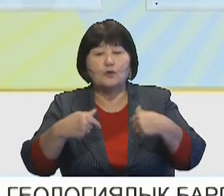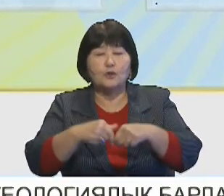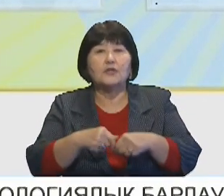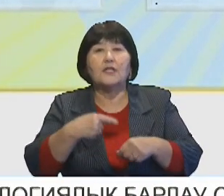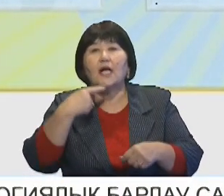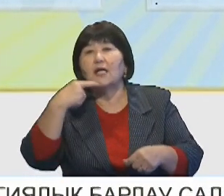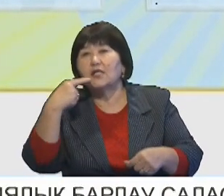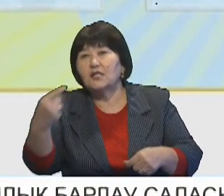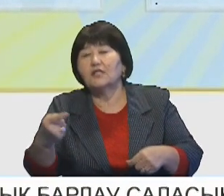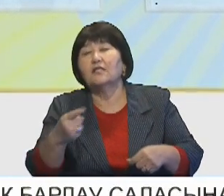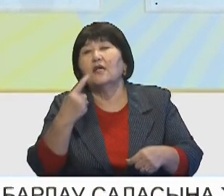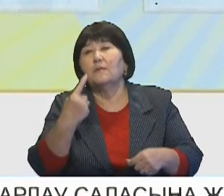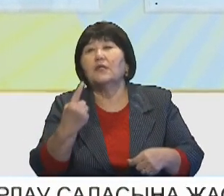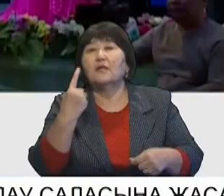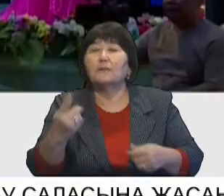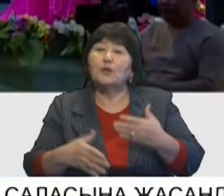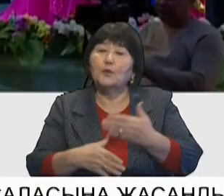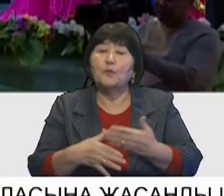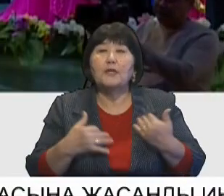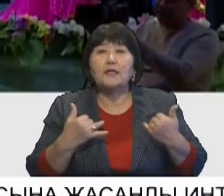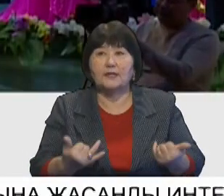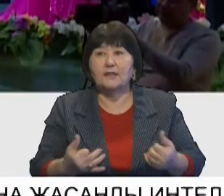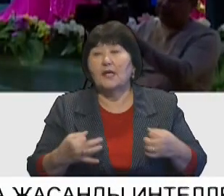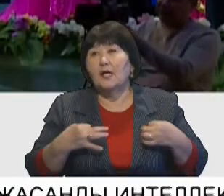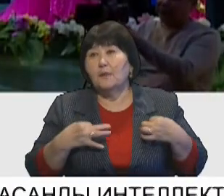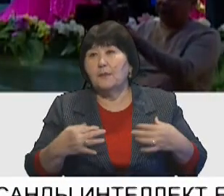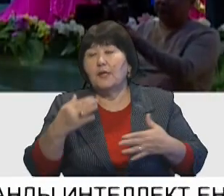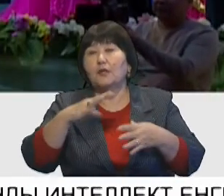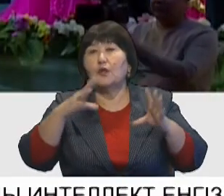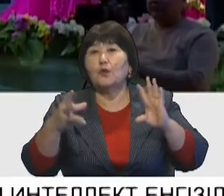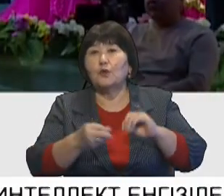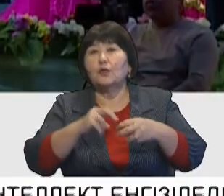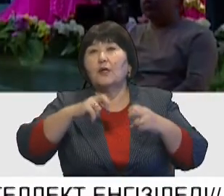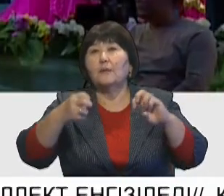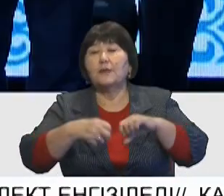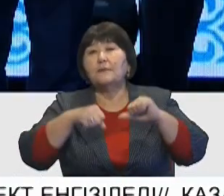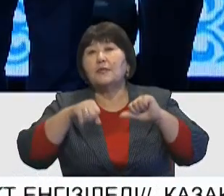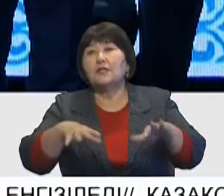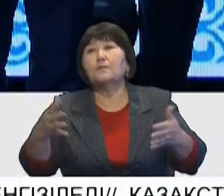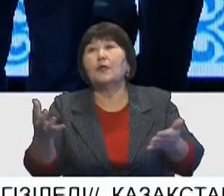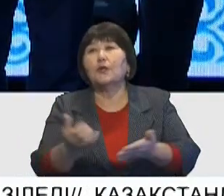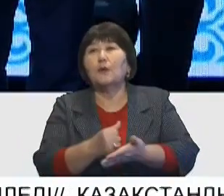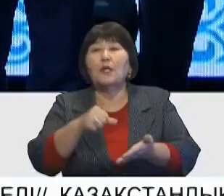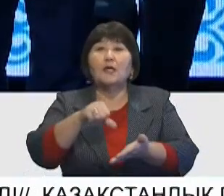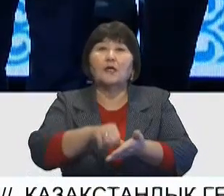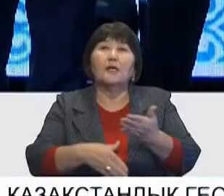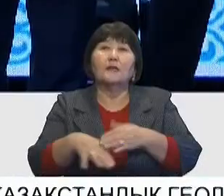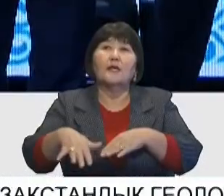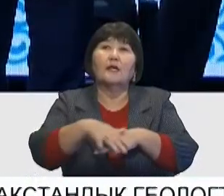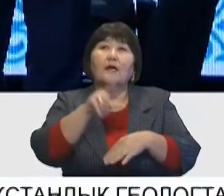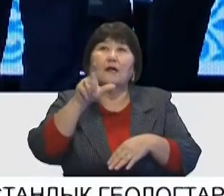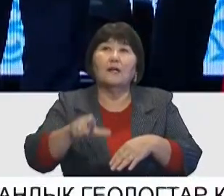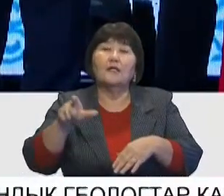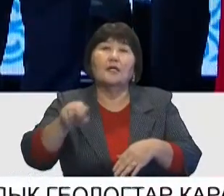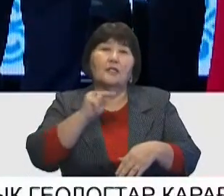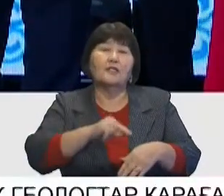жеткізіп, бірінен көмектесіп. Мереке мезіретінде түйткілді проблемалардың шешімін табуына ықпал етіп жүрген халық қалаулыларының